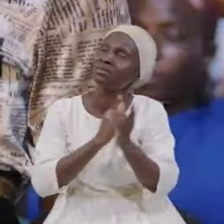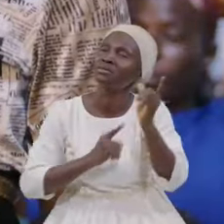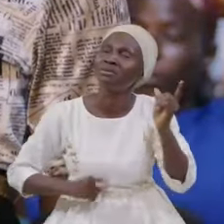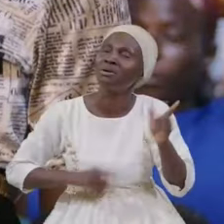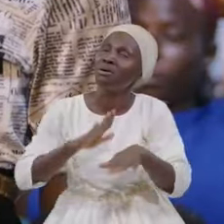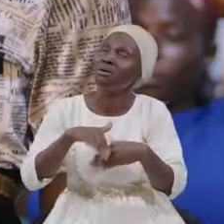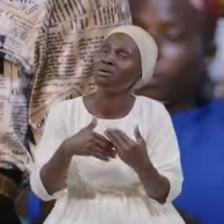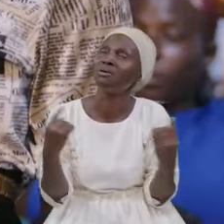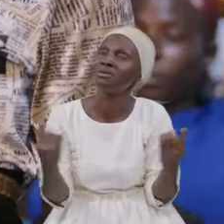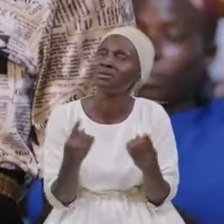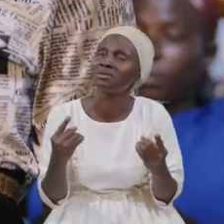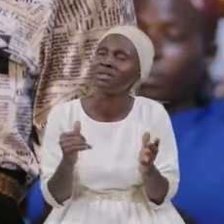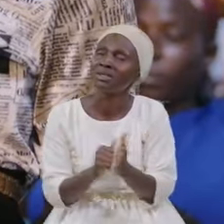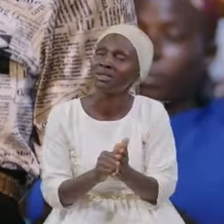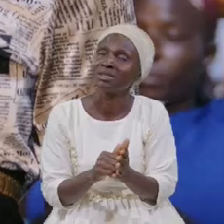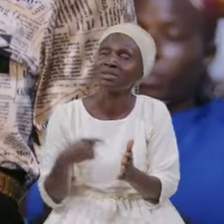qui sont confessés et abandonnés,